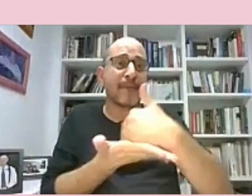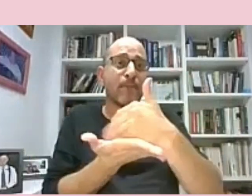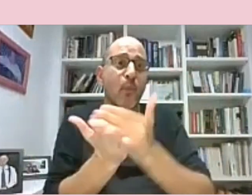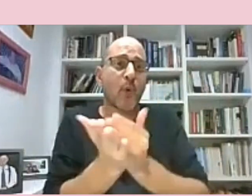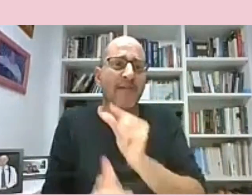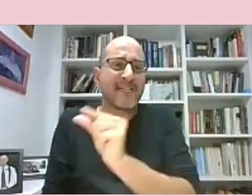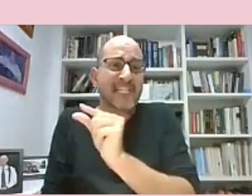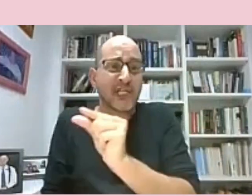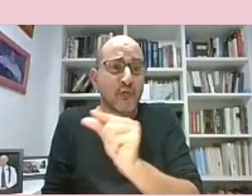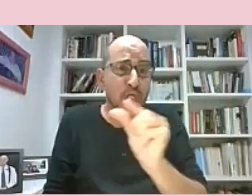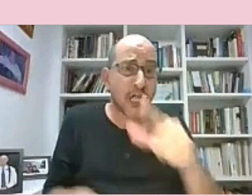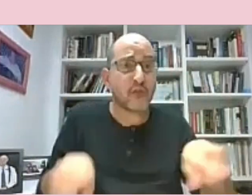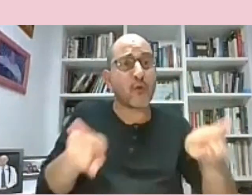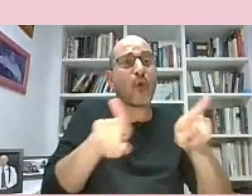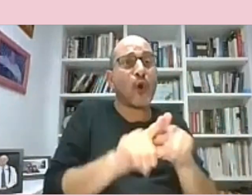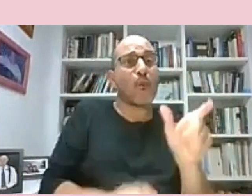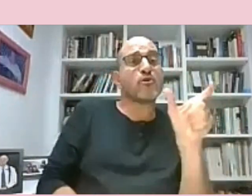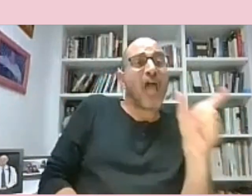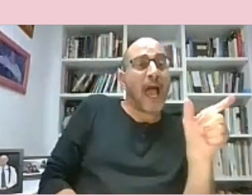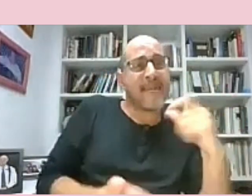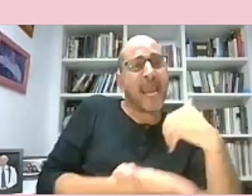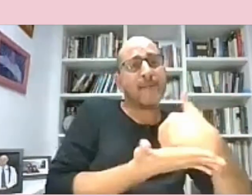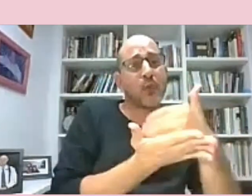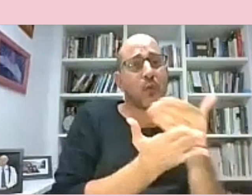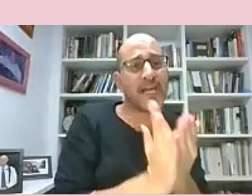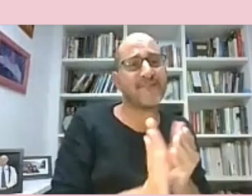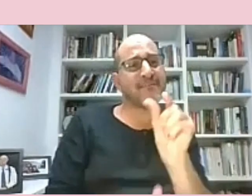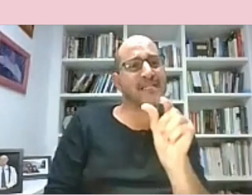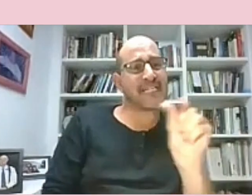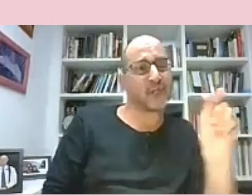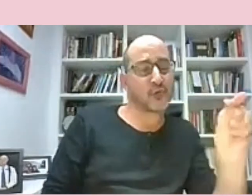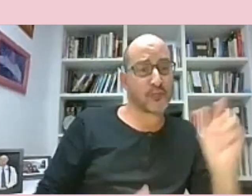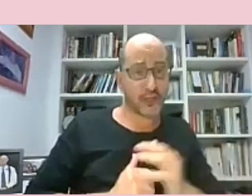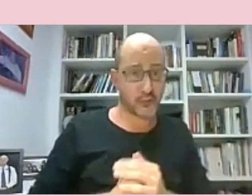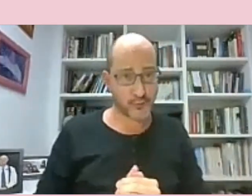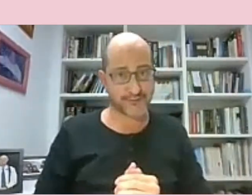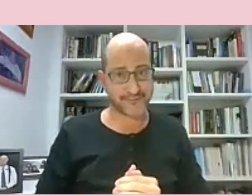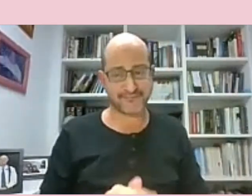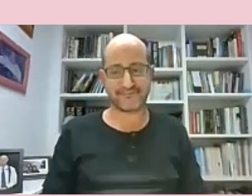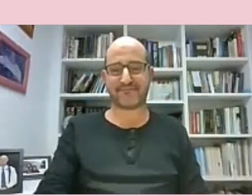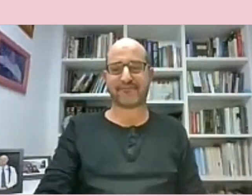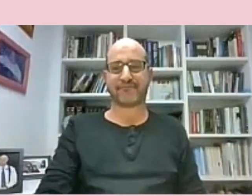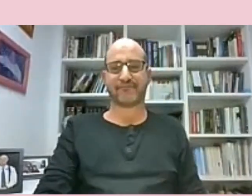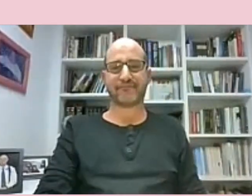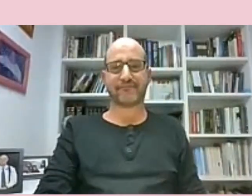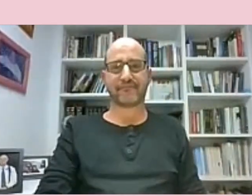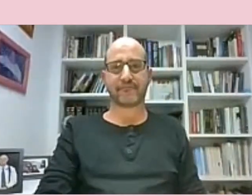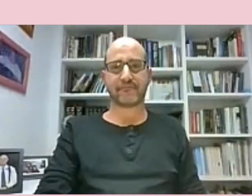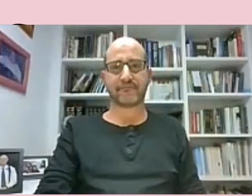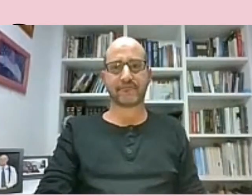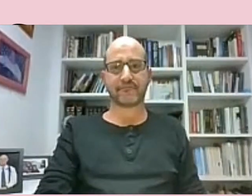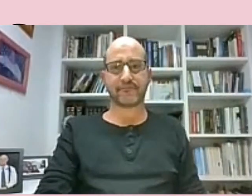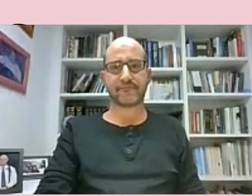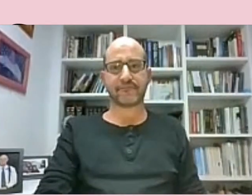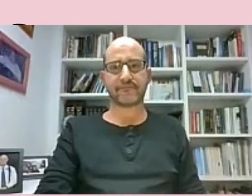דומה, אבל זה מחולק לכמה חלקים שבעצם מונים כמה חלקים.